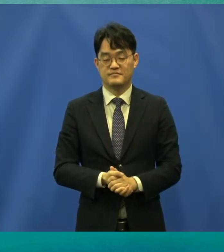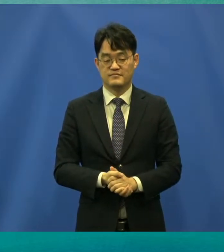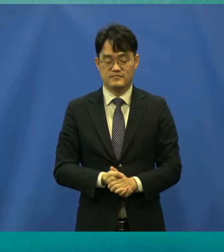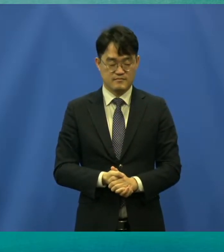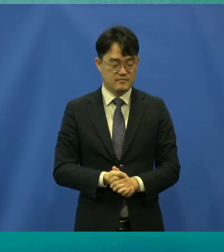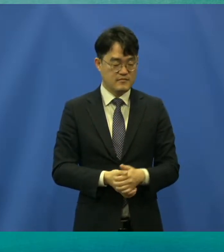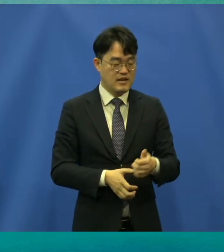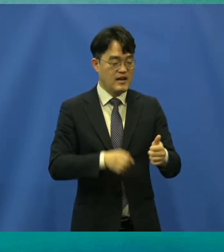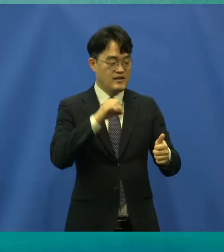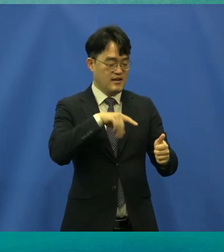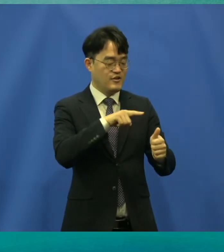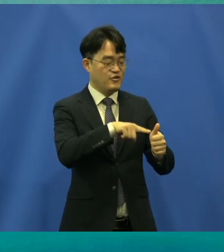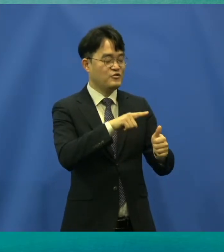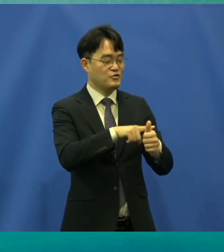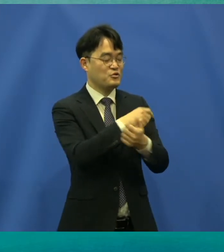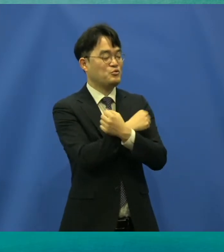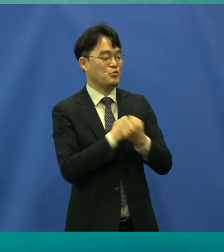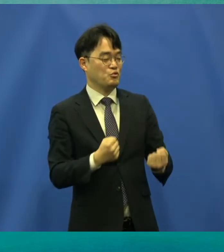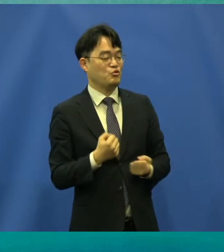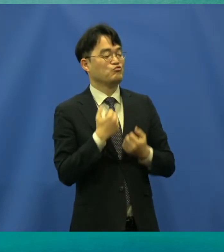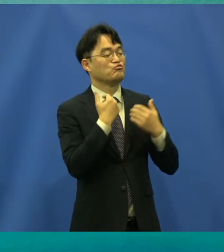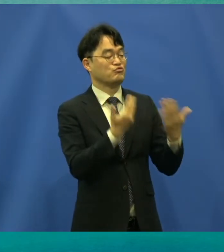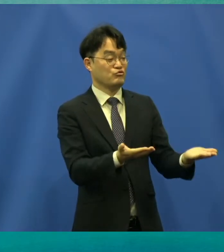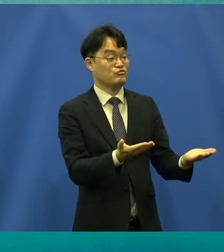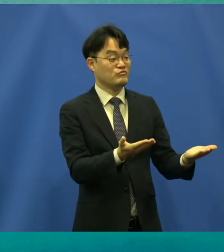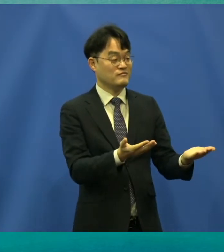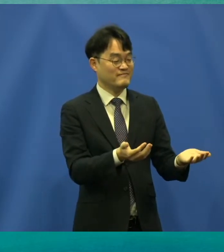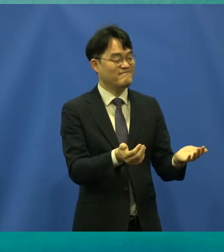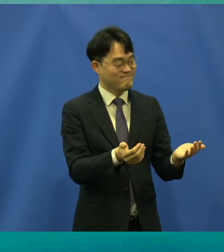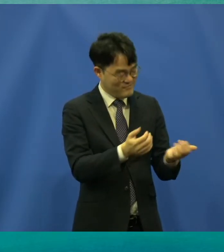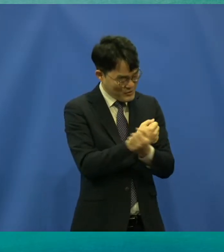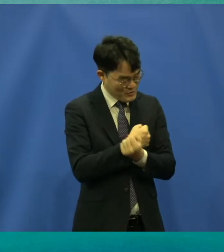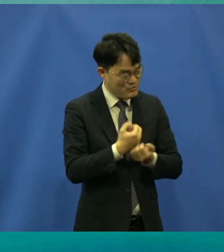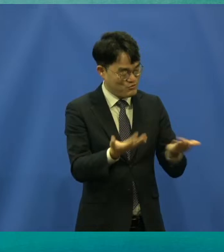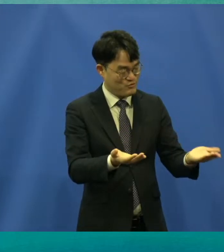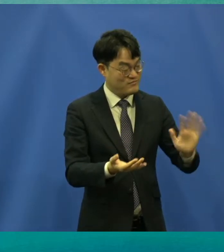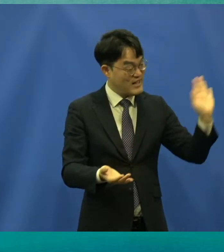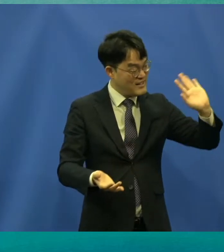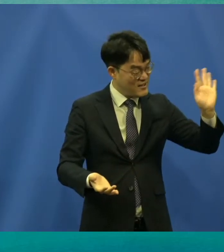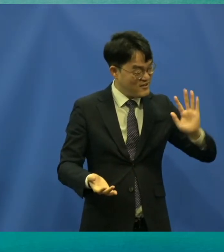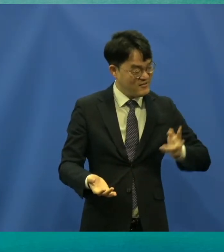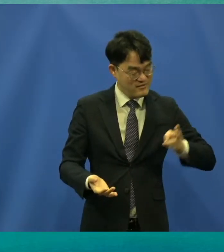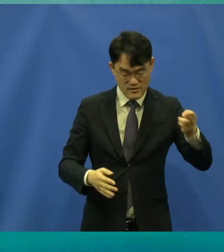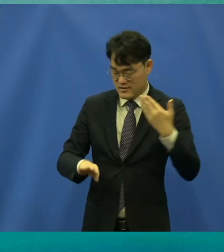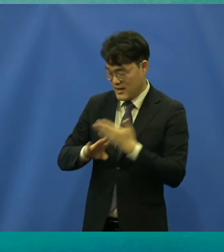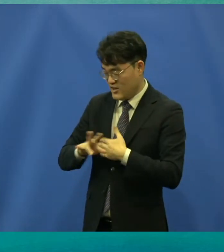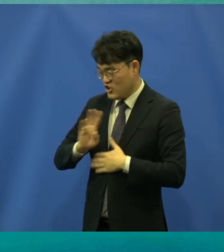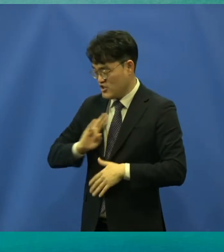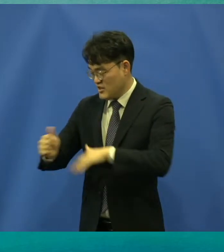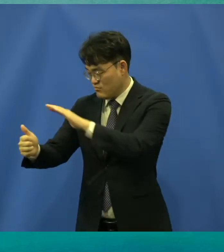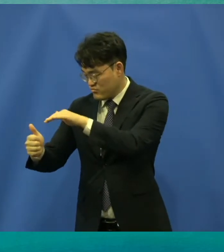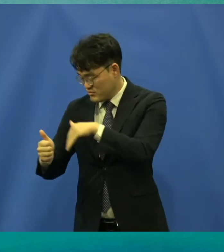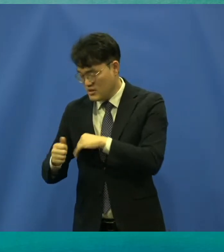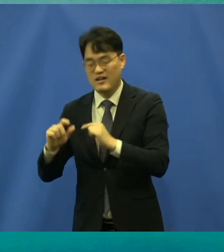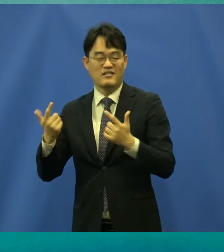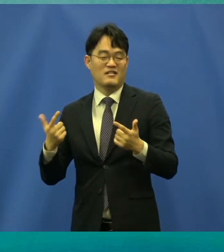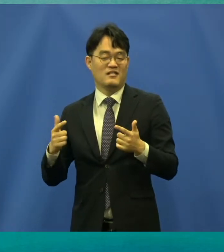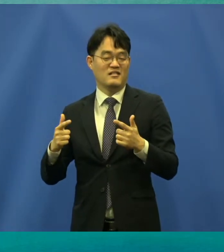끝났다면 온전한 회복이라 말하기 어렵습니다. 용서가 끝이 아닙니다. 격려로 끝이 나는 게 아닙니다.